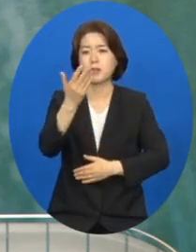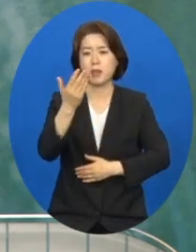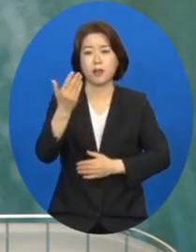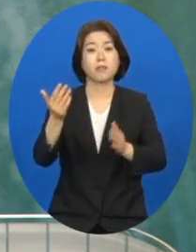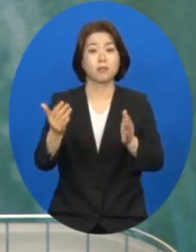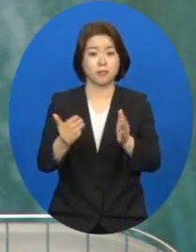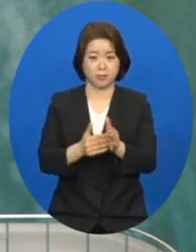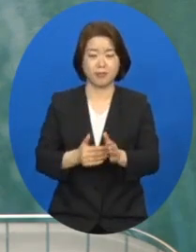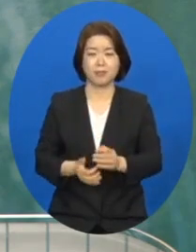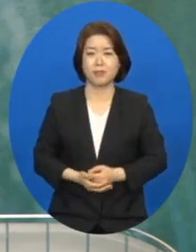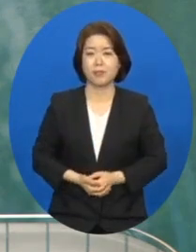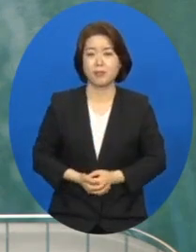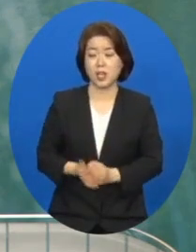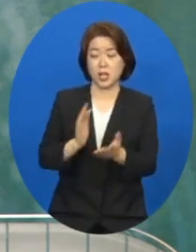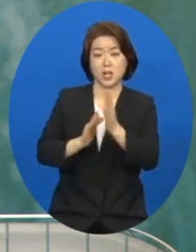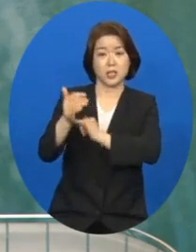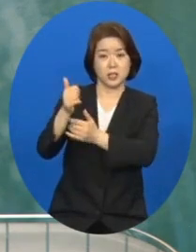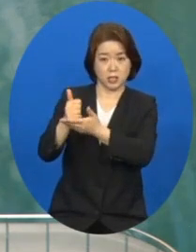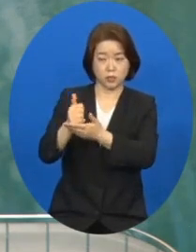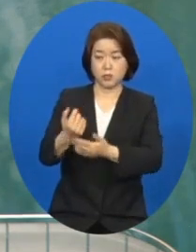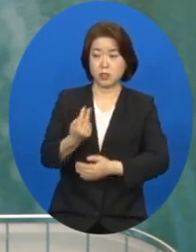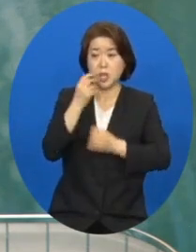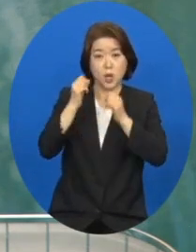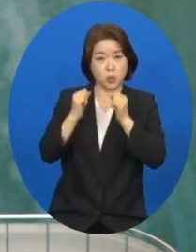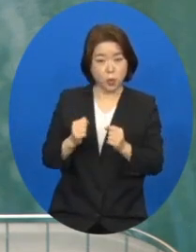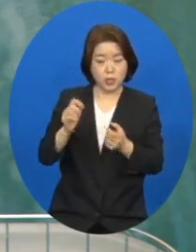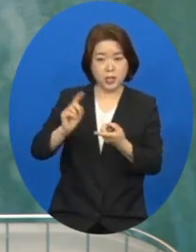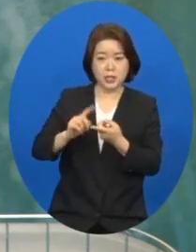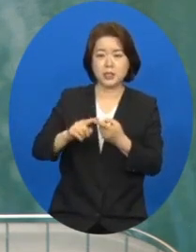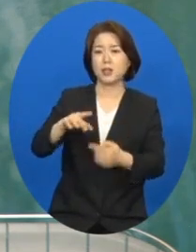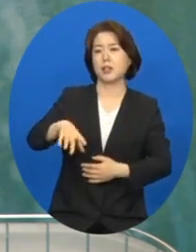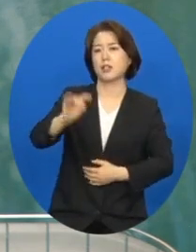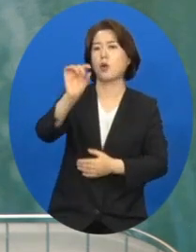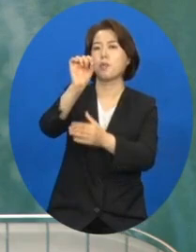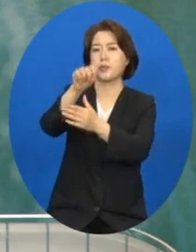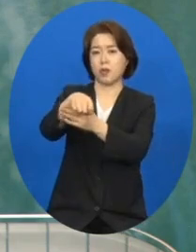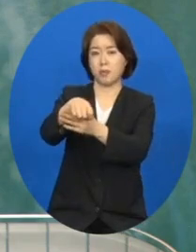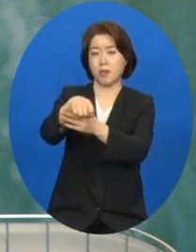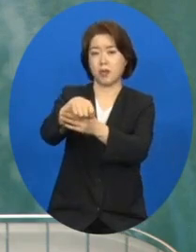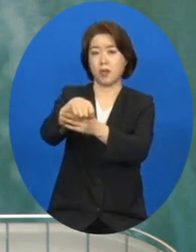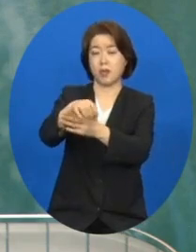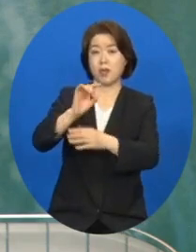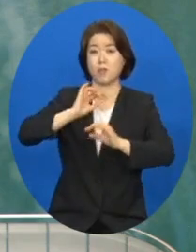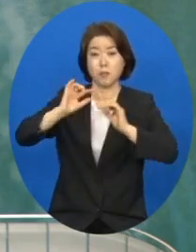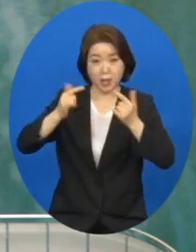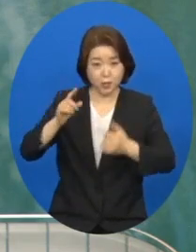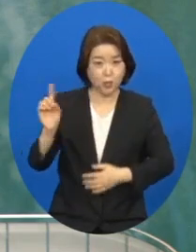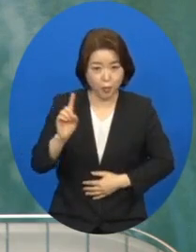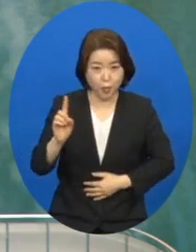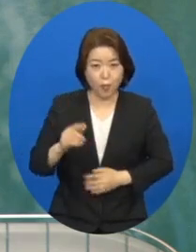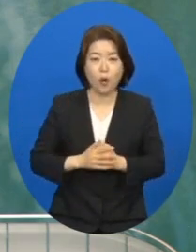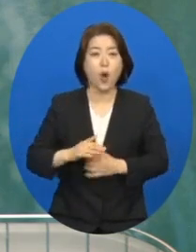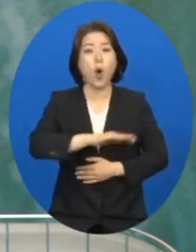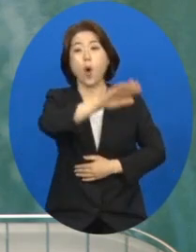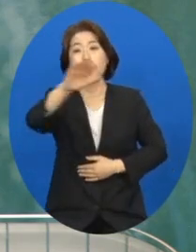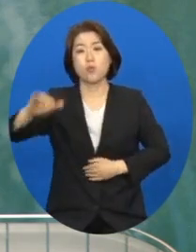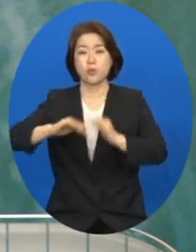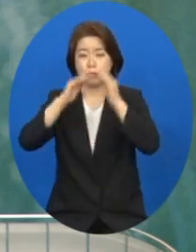되셨다. 그러니까 예수님의 존재 자체가 첫 열매세요. 뿐만이겠습니까? 우리도